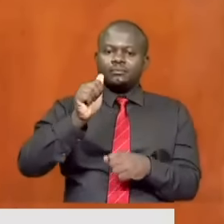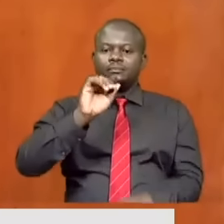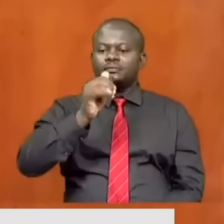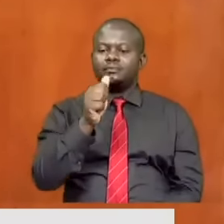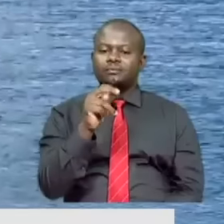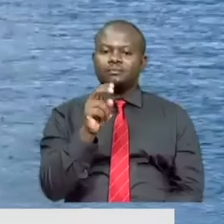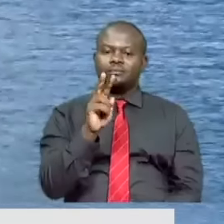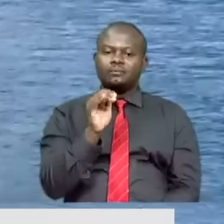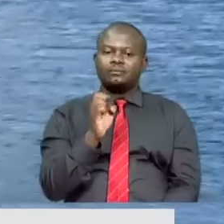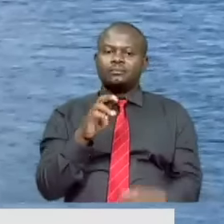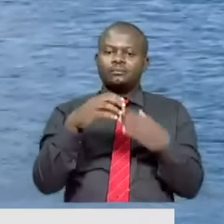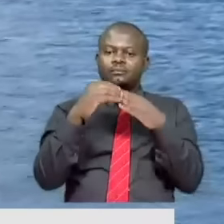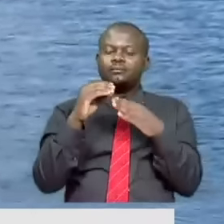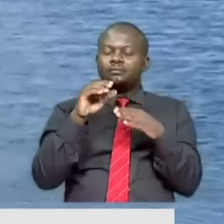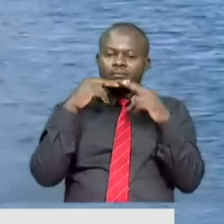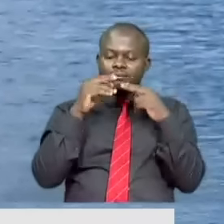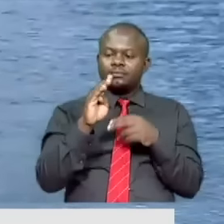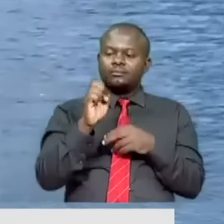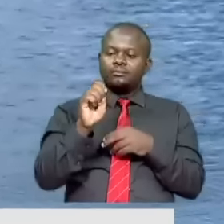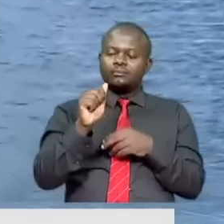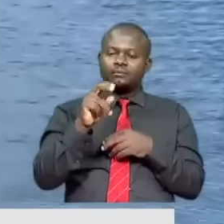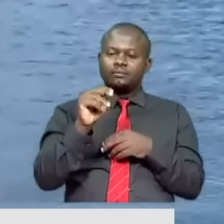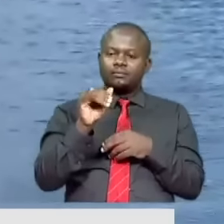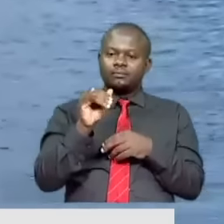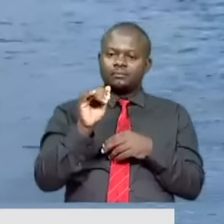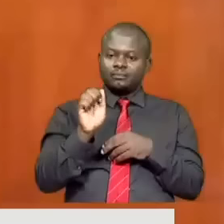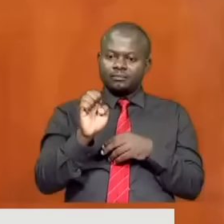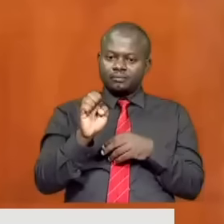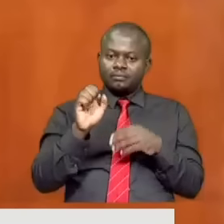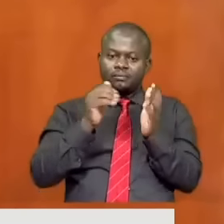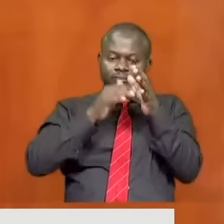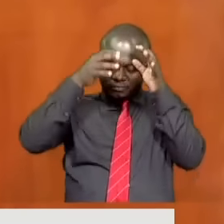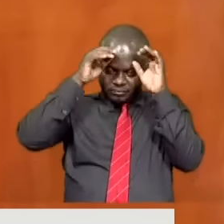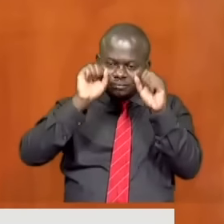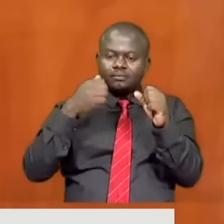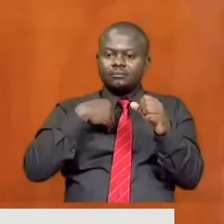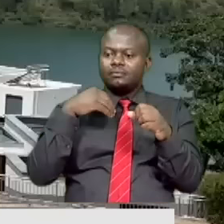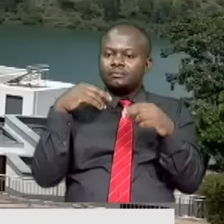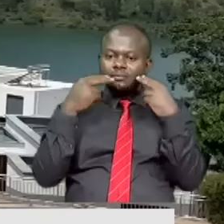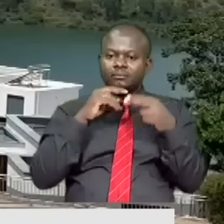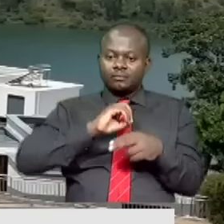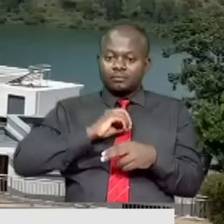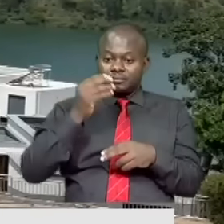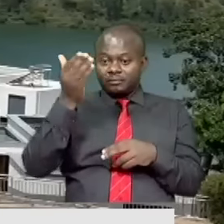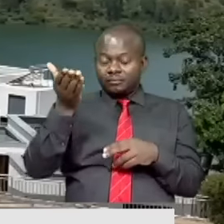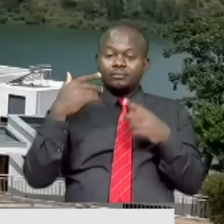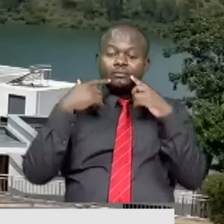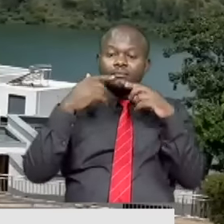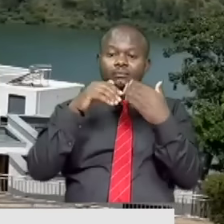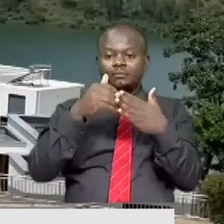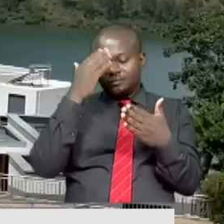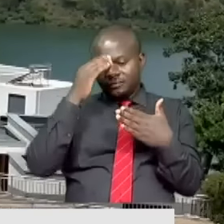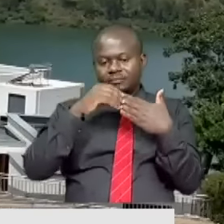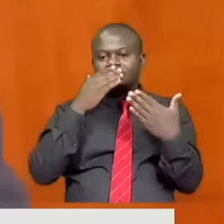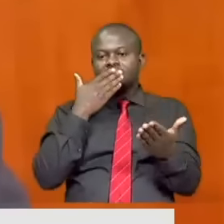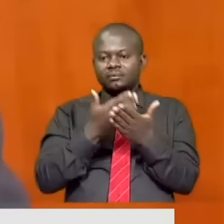Ntwari uyobora hoteli Betani yakaba na perezida w'abanyamahoteli muri Karongi atangaza ko iterambere ry'amahoteli muri uyu mujyi barikesha imiyoborere myiza u